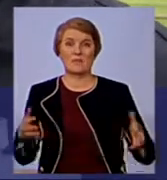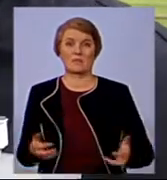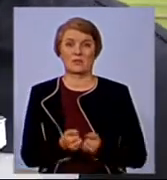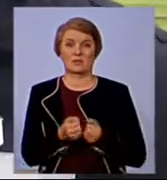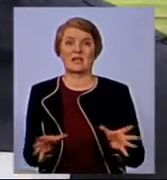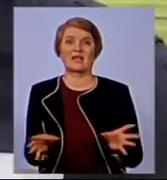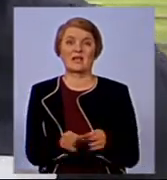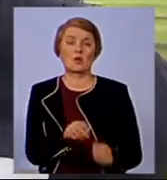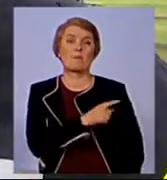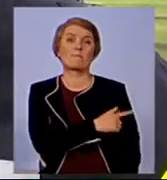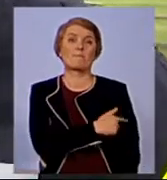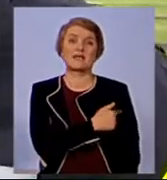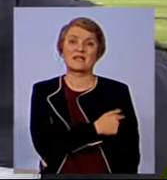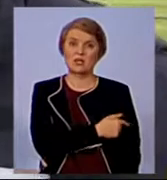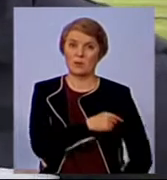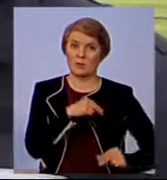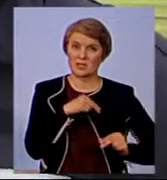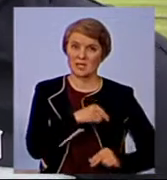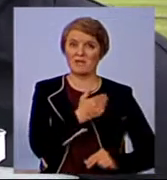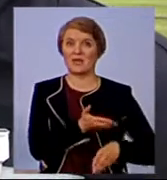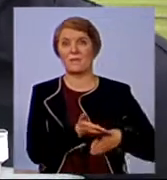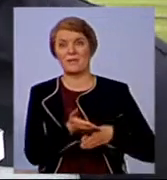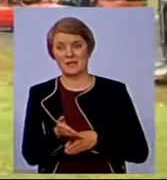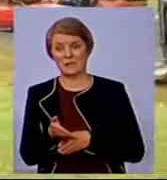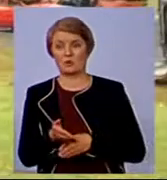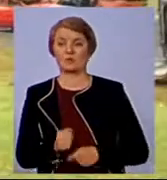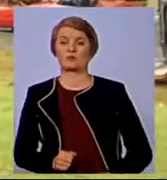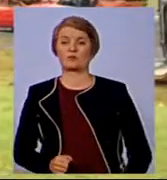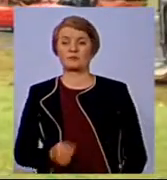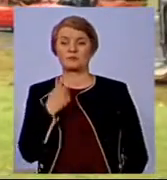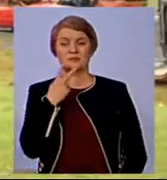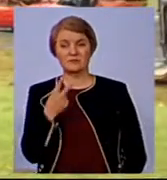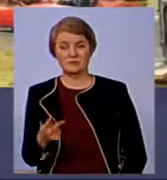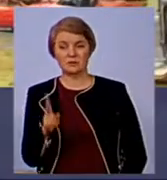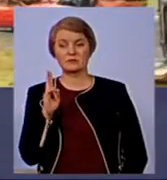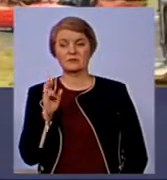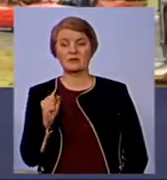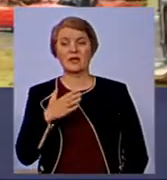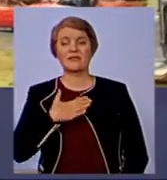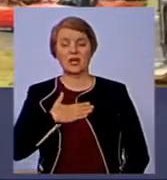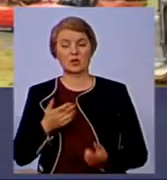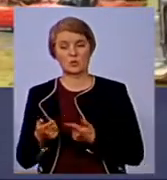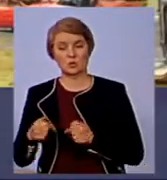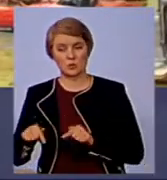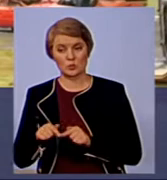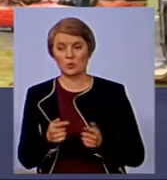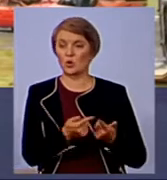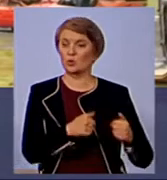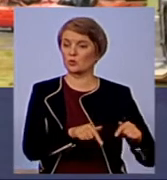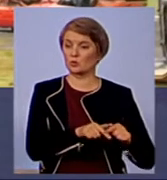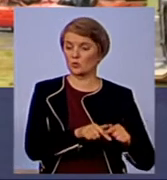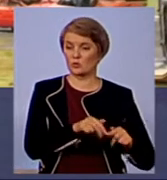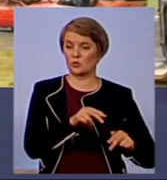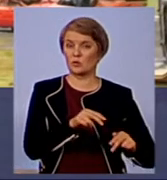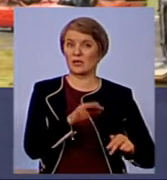медичними працівниками і з їх підтримкою та допомогою. Дивлячись на нашу структуру і структуру Німеччини, звісно,